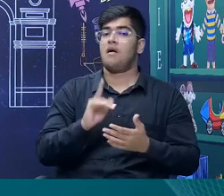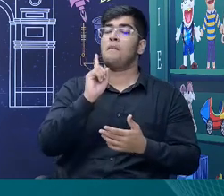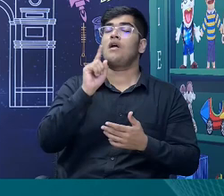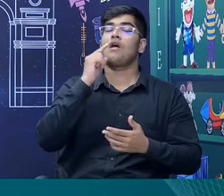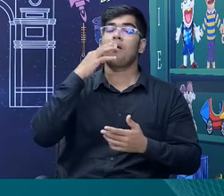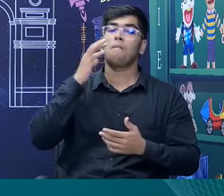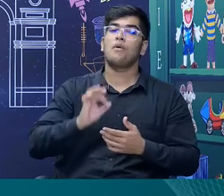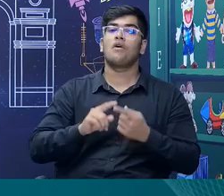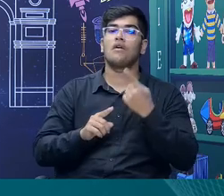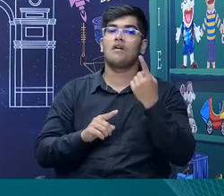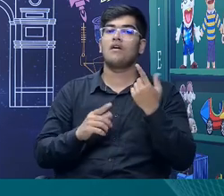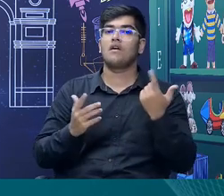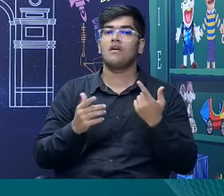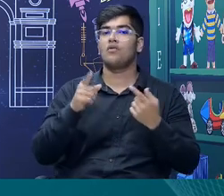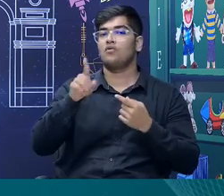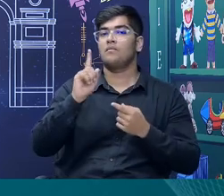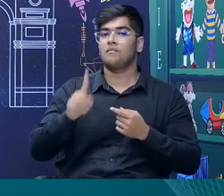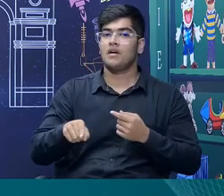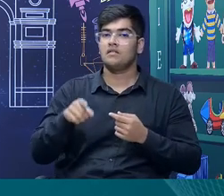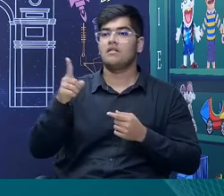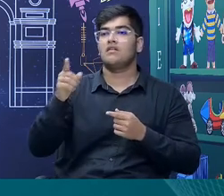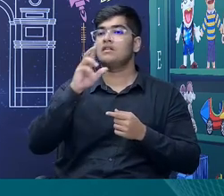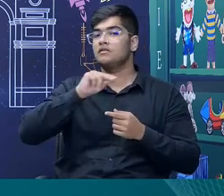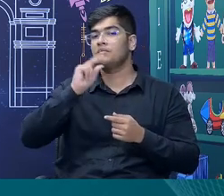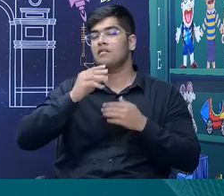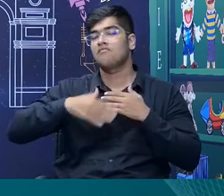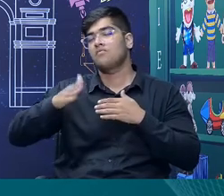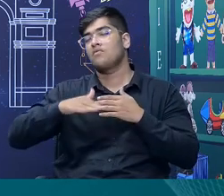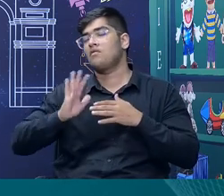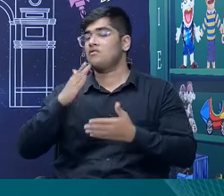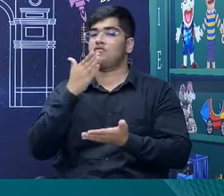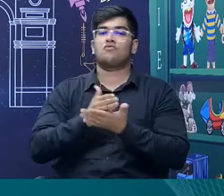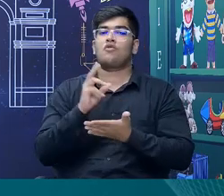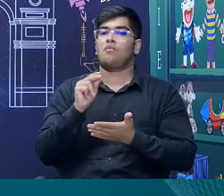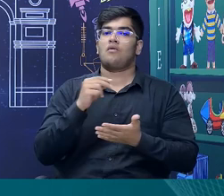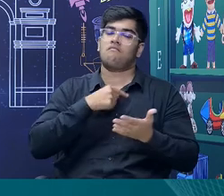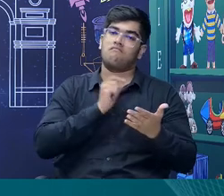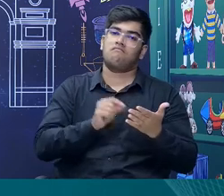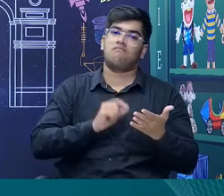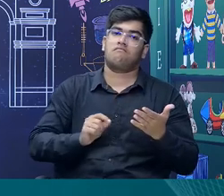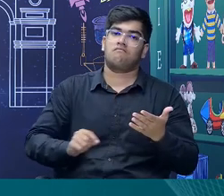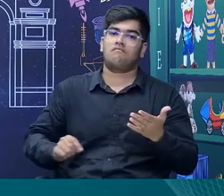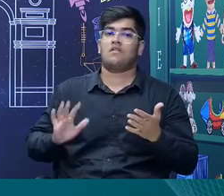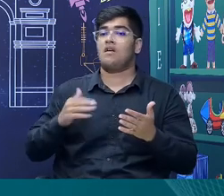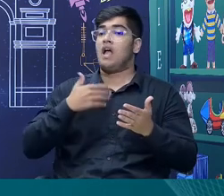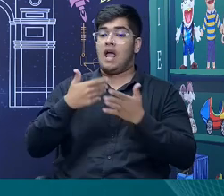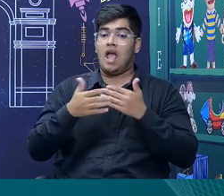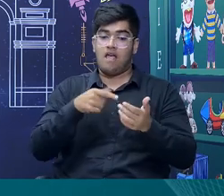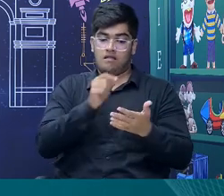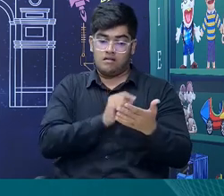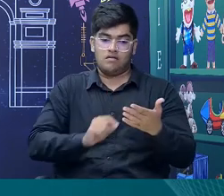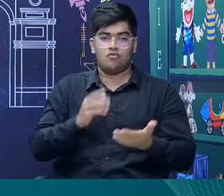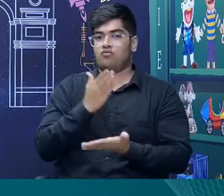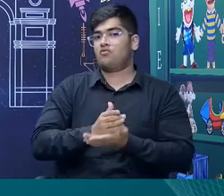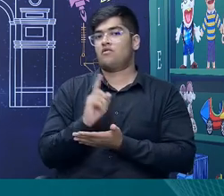शर्ट पर की आप रुकेंगे नहीं आप बोलते रहेंगे और मैं लिखना रहूंगा मेरा लिखना रुकना नहीं चाहिए